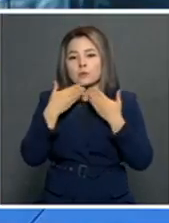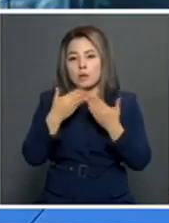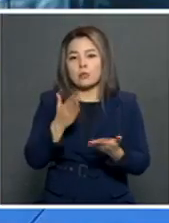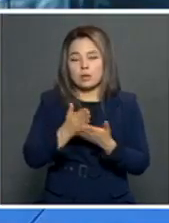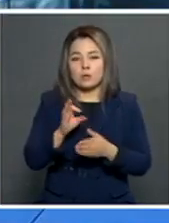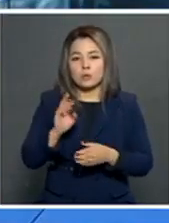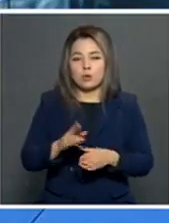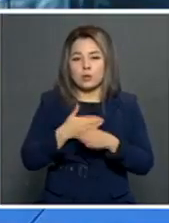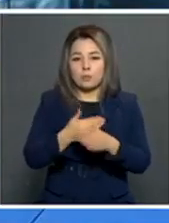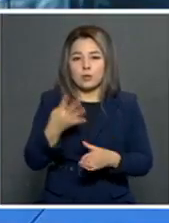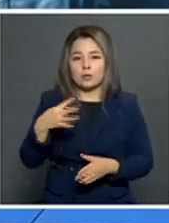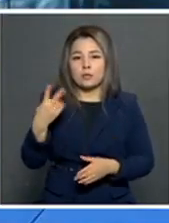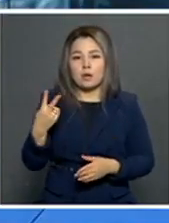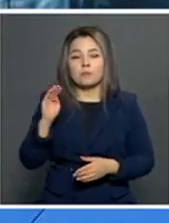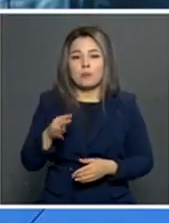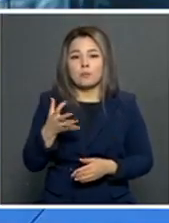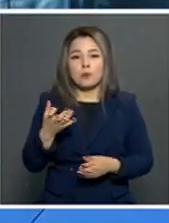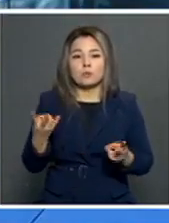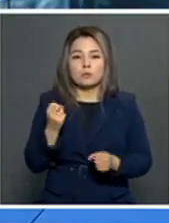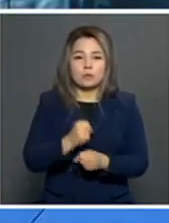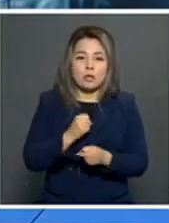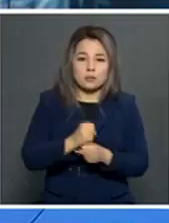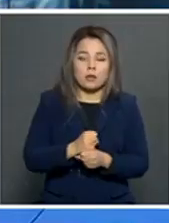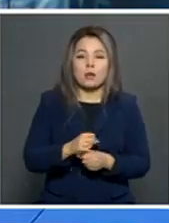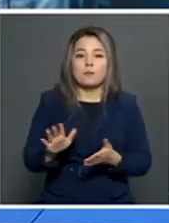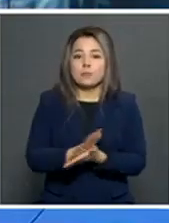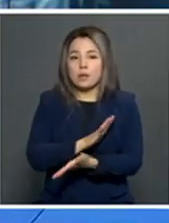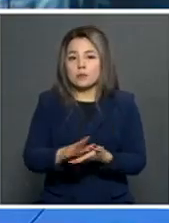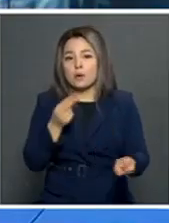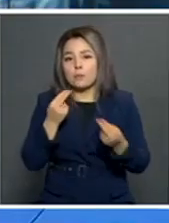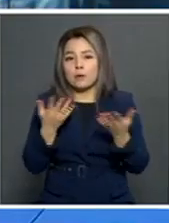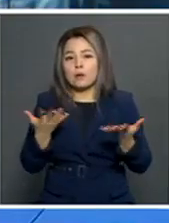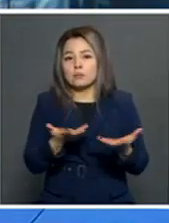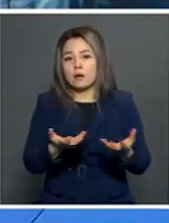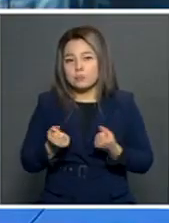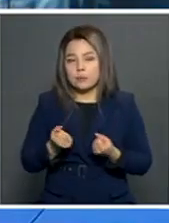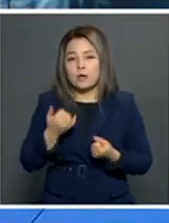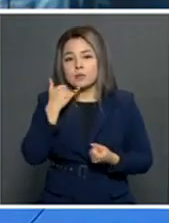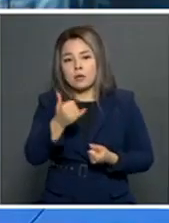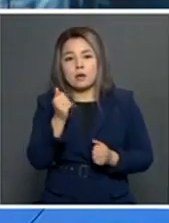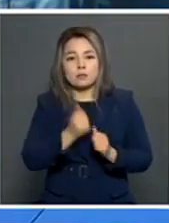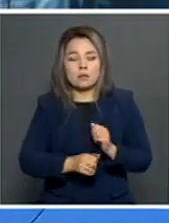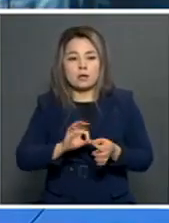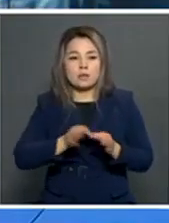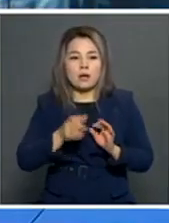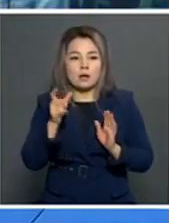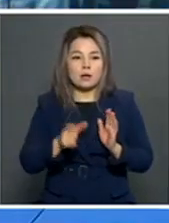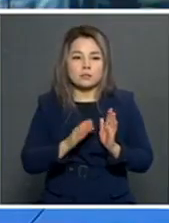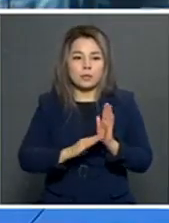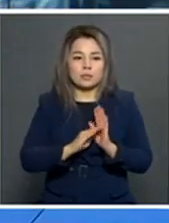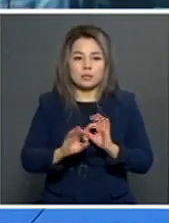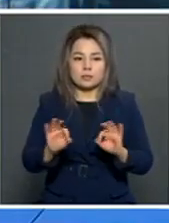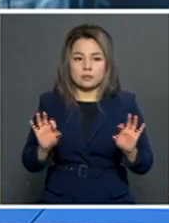байланысты. 42500 теңгені алу үшін не істейміз? Тегін берілетін азық-түлікті қалай аламыз деп хабарласады екен. Тілшіміз Сәуле Алдамұрат